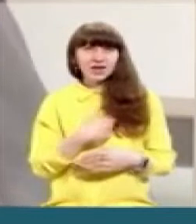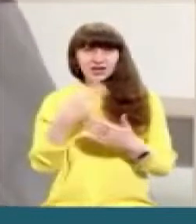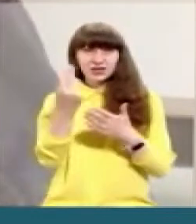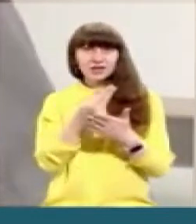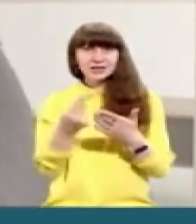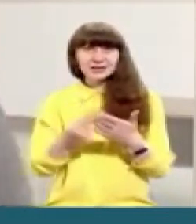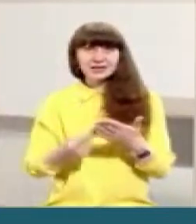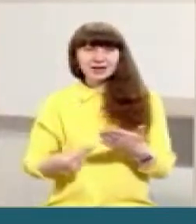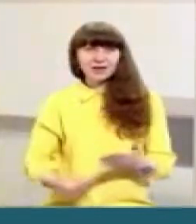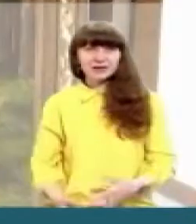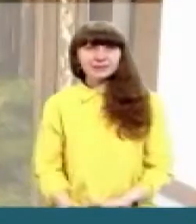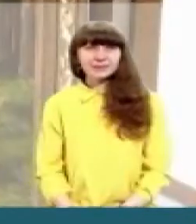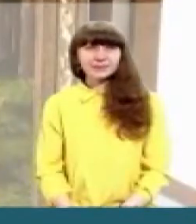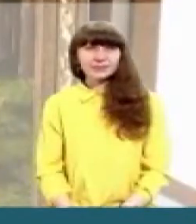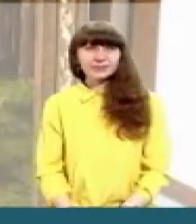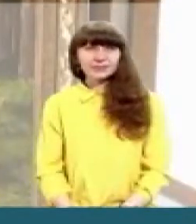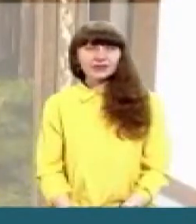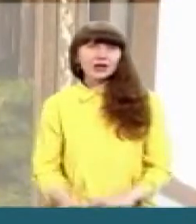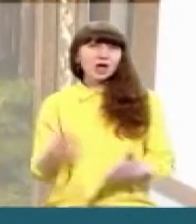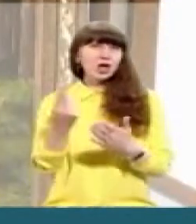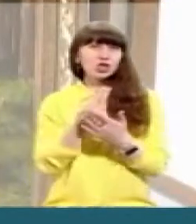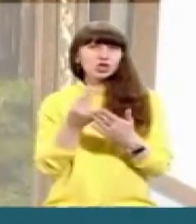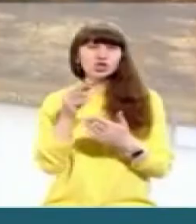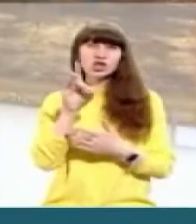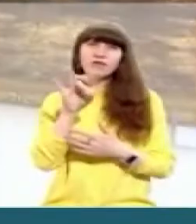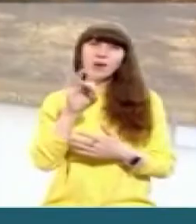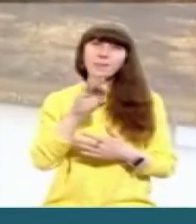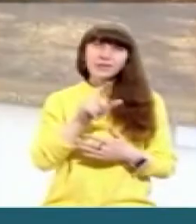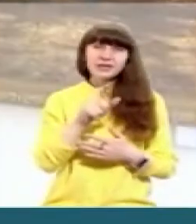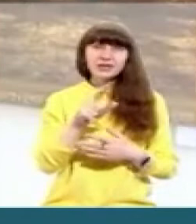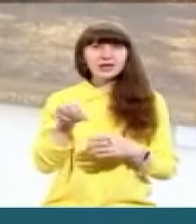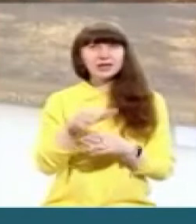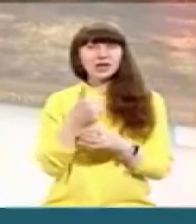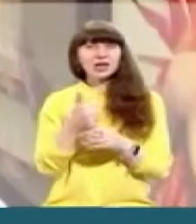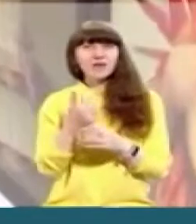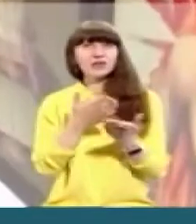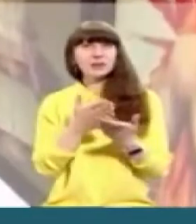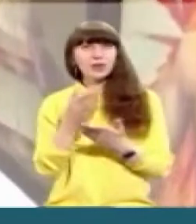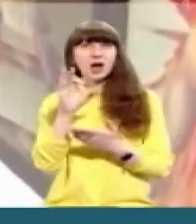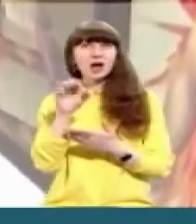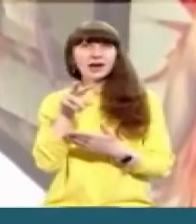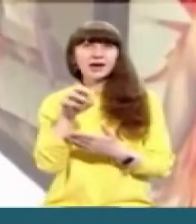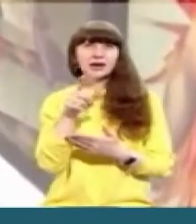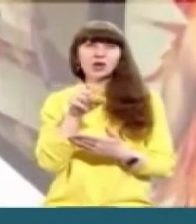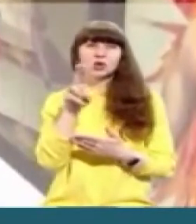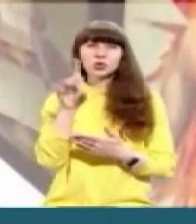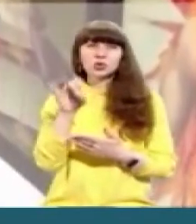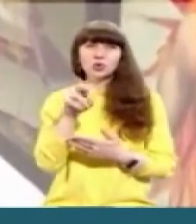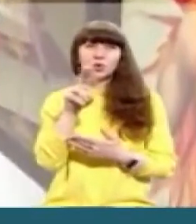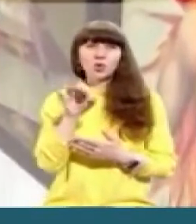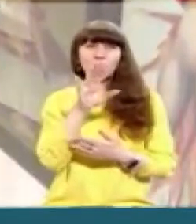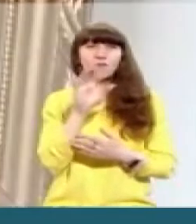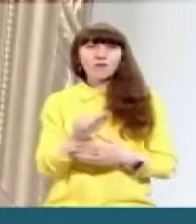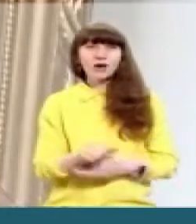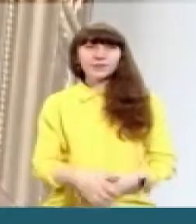эмоции энергии был живопись одной из ключевых направлений в творчестве олега кусково многие произведения художника вдохновлены